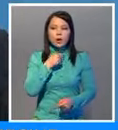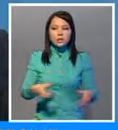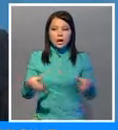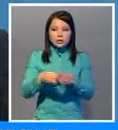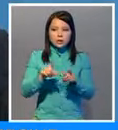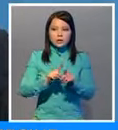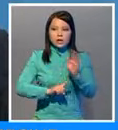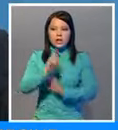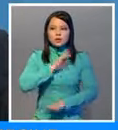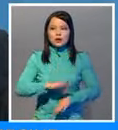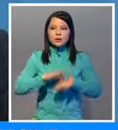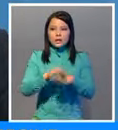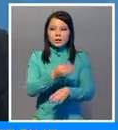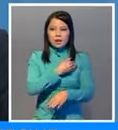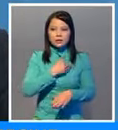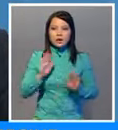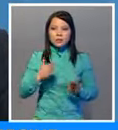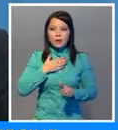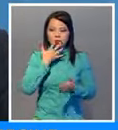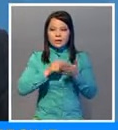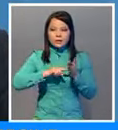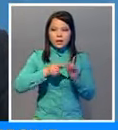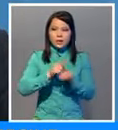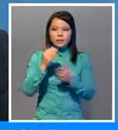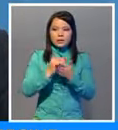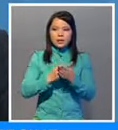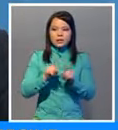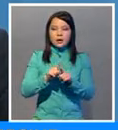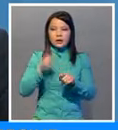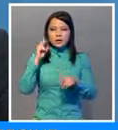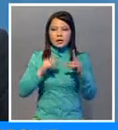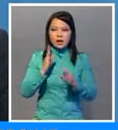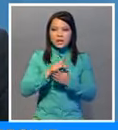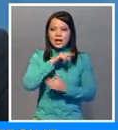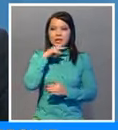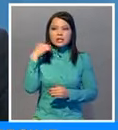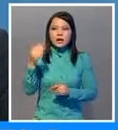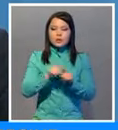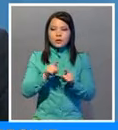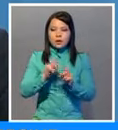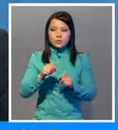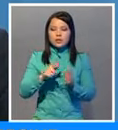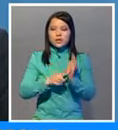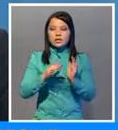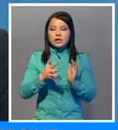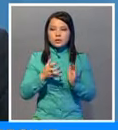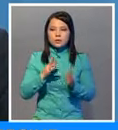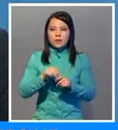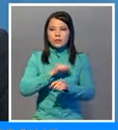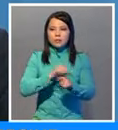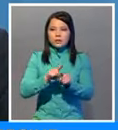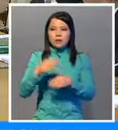жұмысын бастайды. Біздің мақсатымыз тек қана прагматикалық болып саналады. Өйткені Ресей 7,5 мың шақырым ортақ шекарамыз бар ең